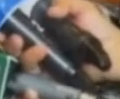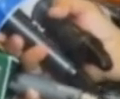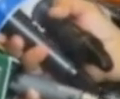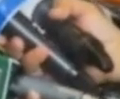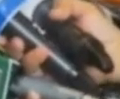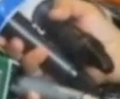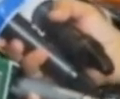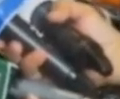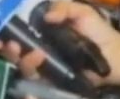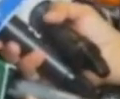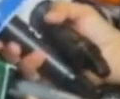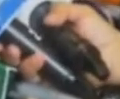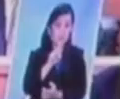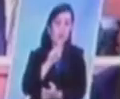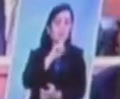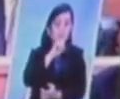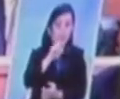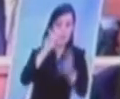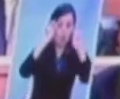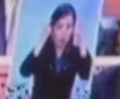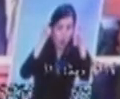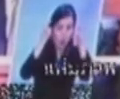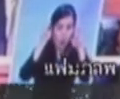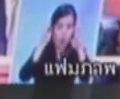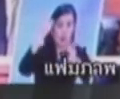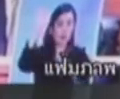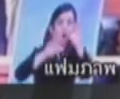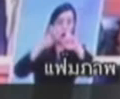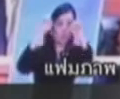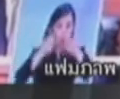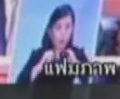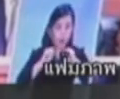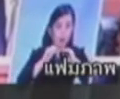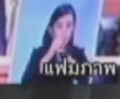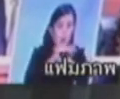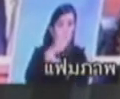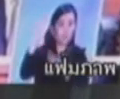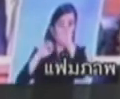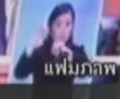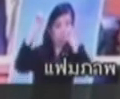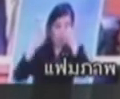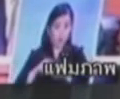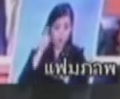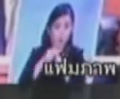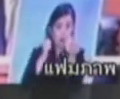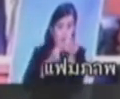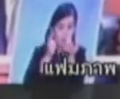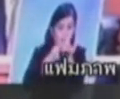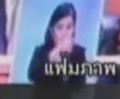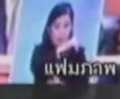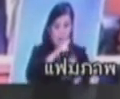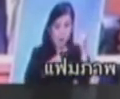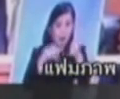ที่รองประธานสนช.คนที่1ระบุสนช.จะโหวตเลือกนายกรัฐมนตรีในวันที่21ถึง22สิงหาค